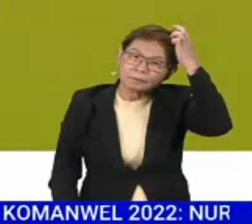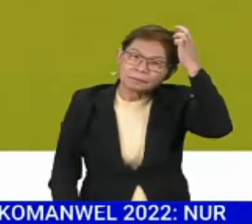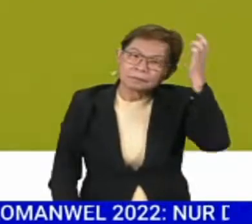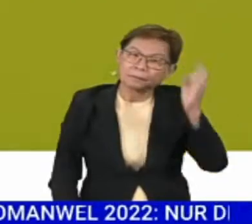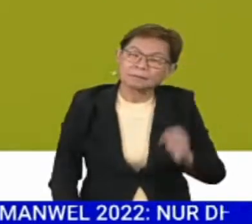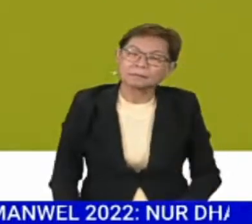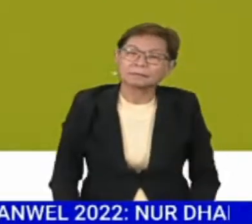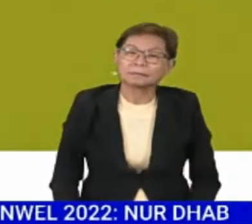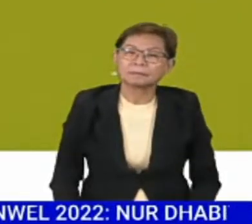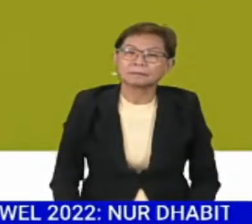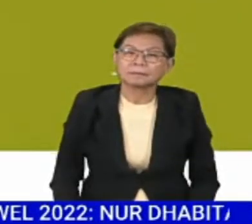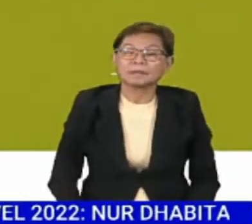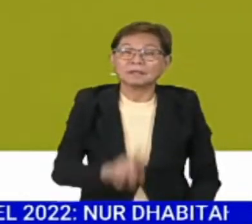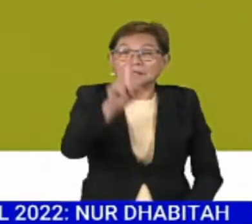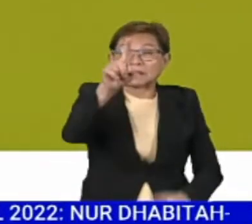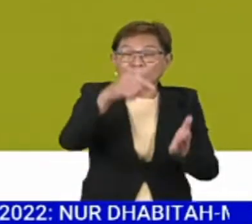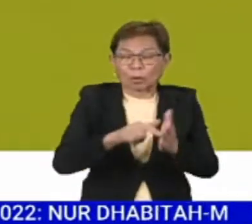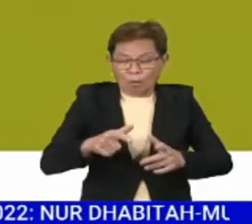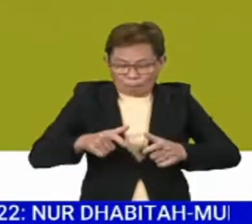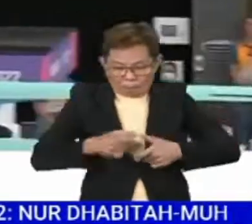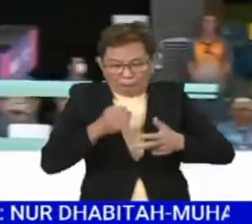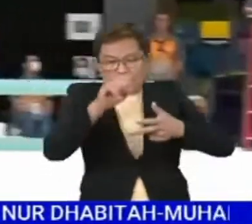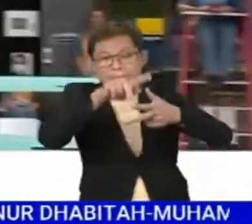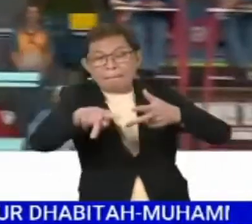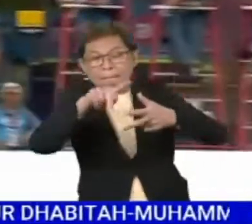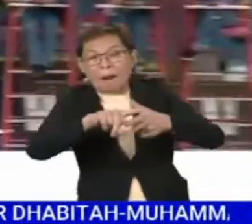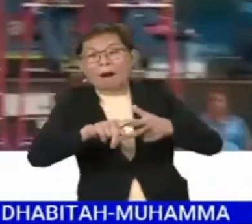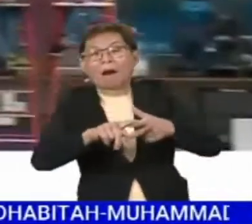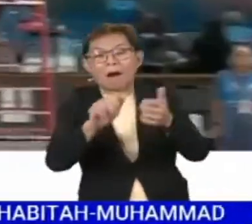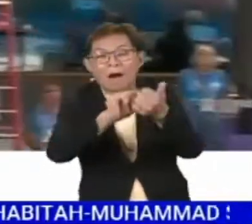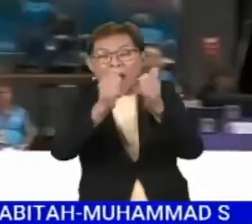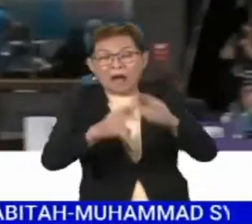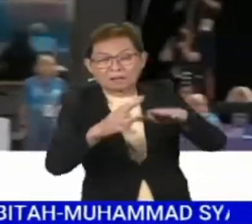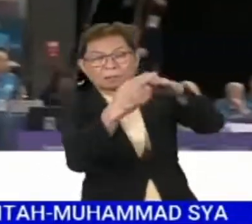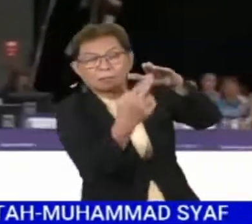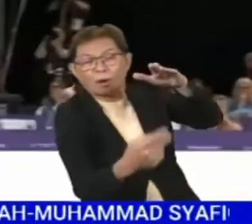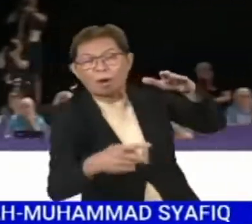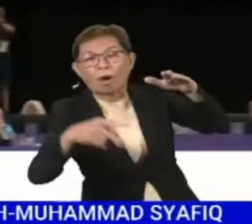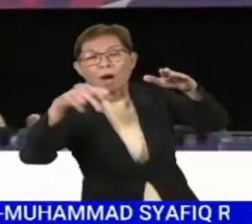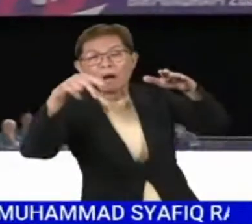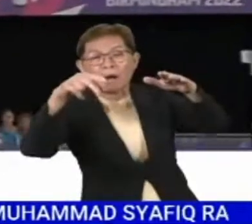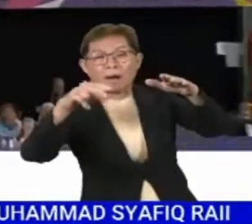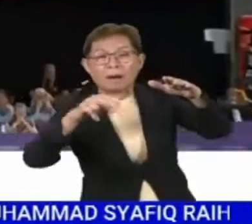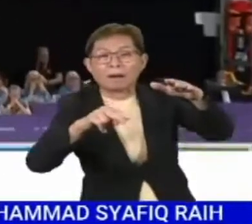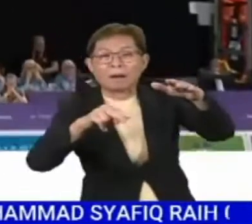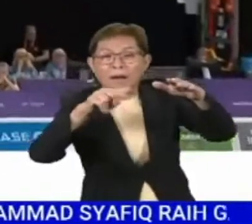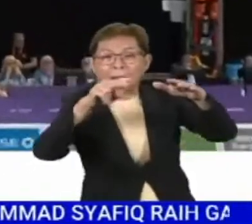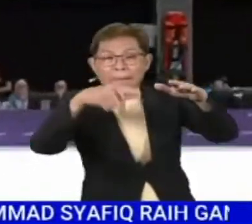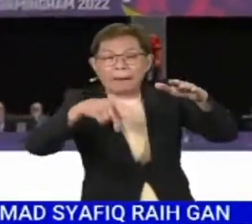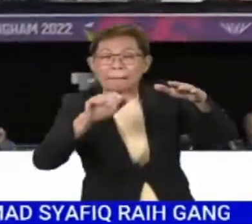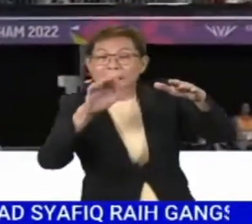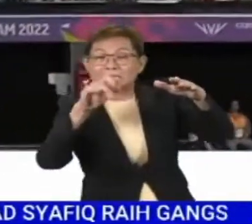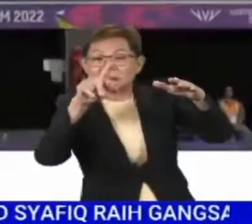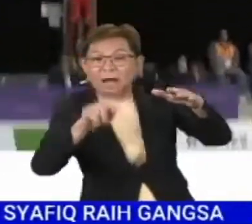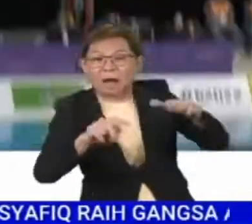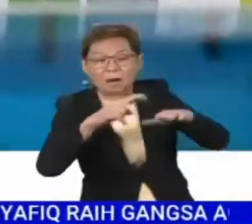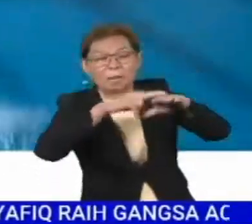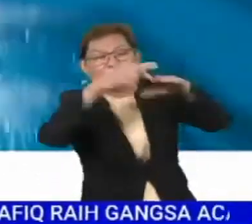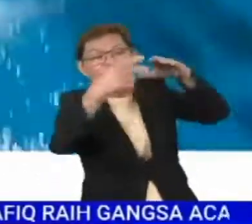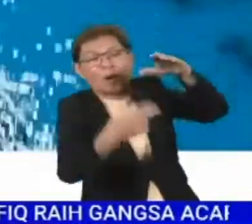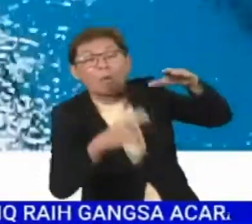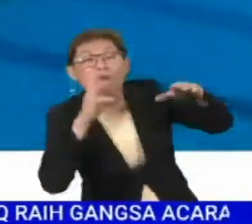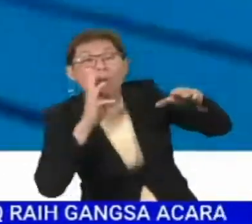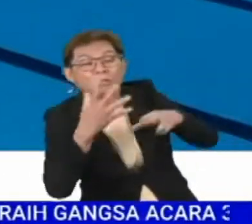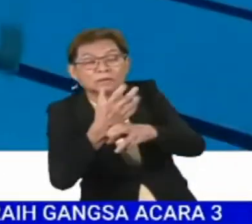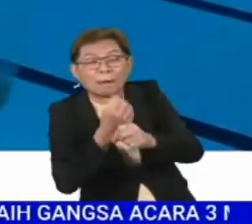Hai Swatch satu lagi pihak-pihak dimenangi atlet terjun rhodophyta Sabri dalam acara 3 m papan Anjar wanita tapi tak